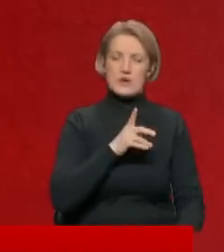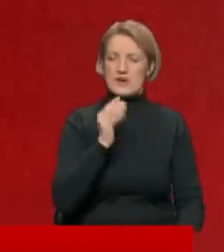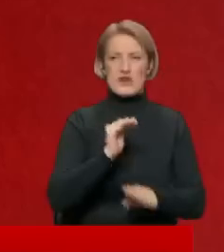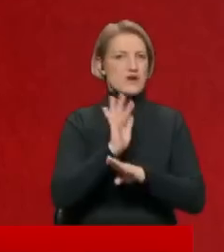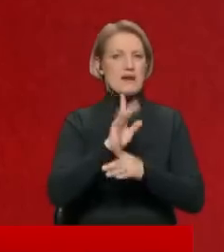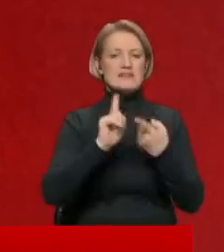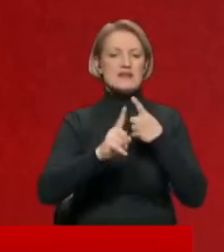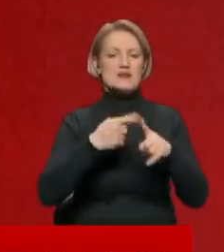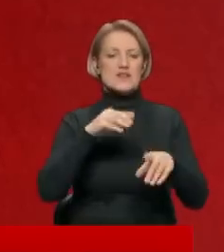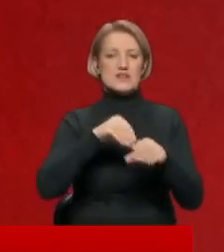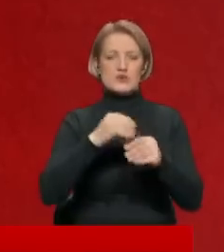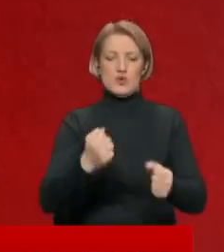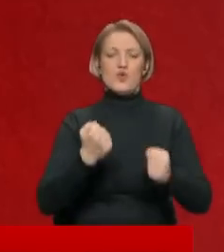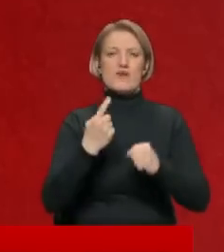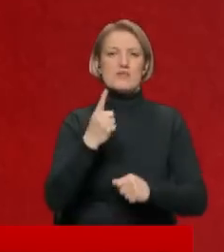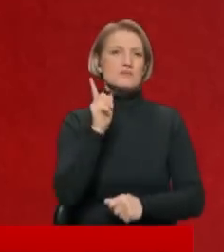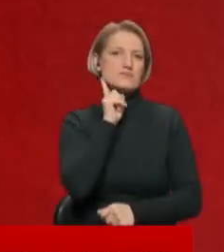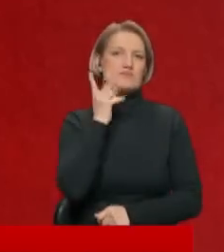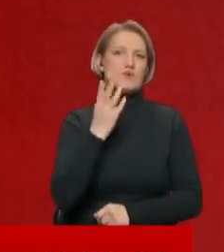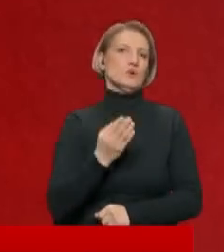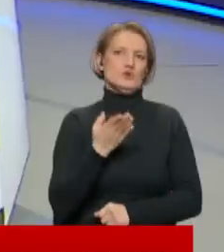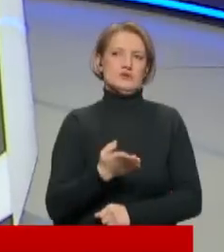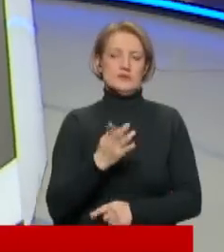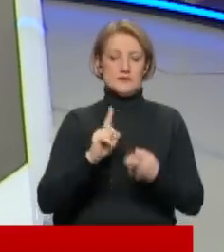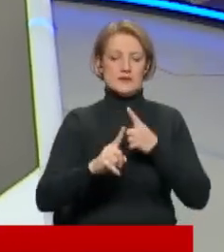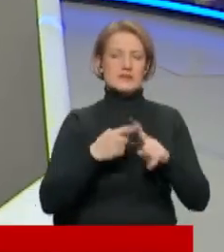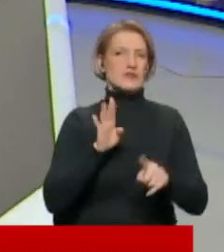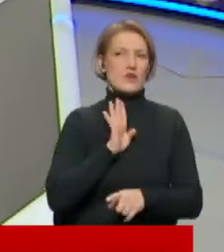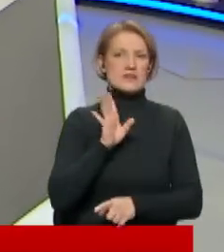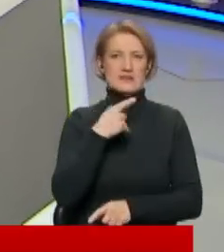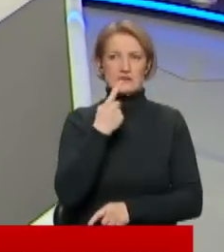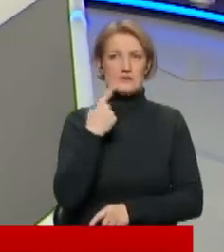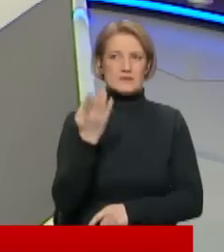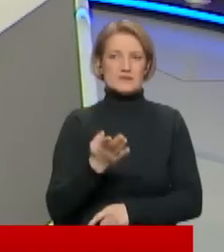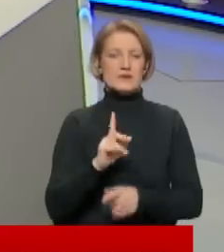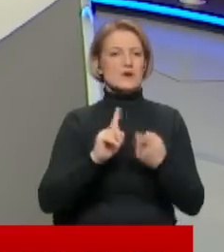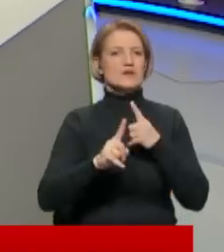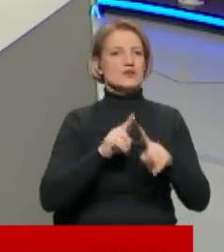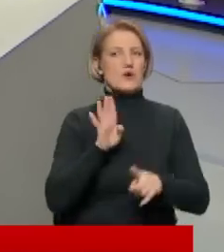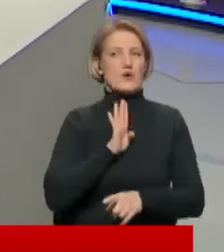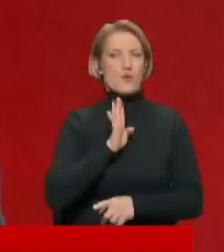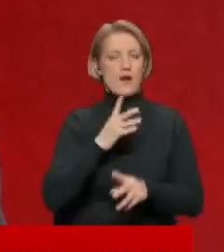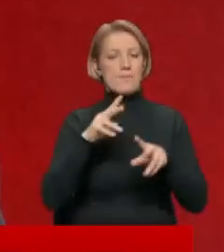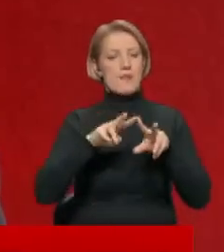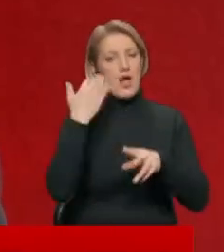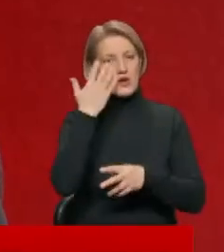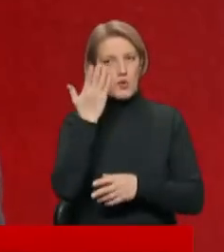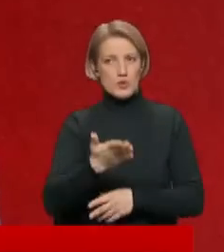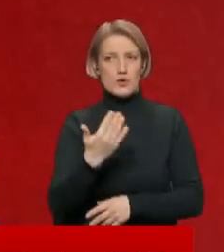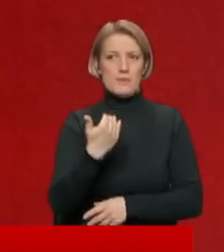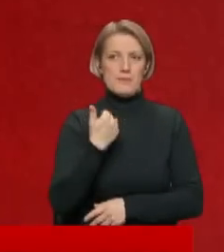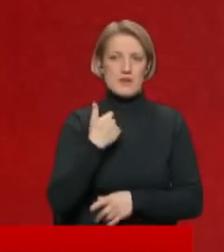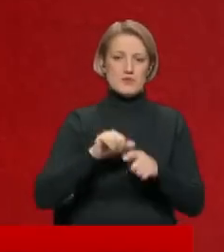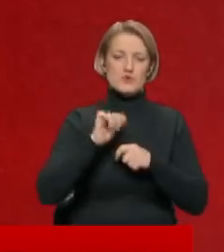siyaset içerisinde bir kuvvetli aktör olur Kılıçdaroğlu'na Ne dersiniz son sonuçlar oldu olur Sayın akşener'de olur Ben